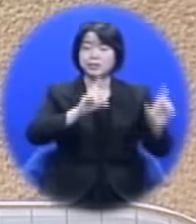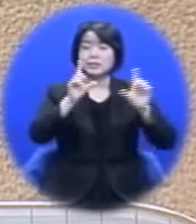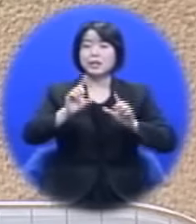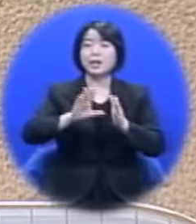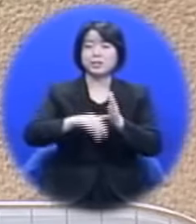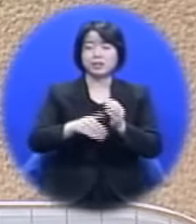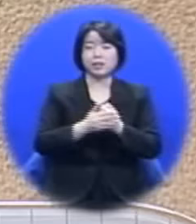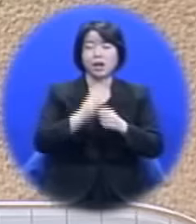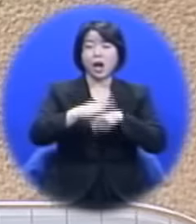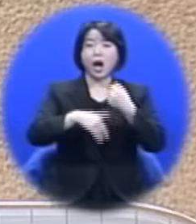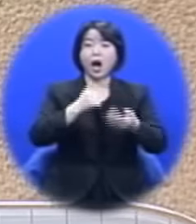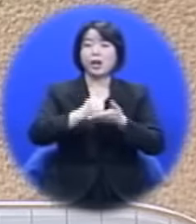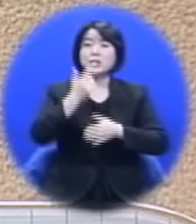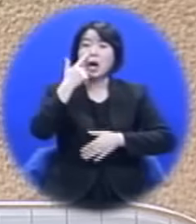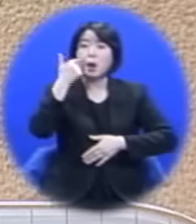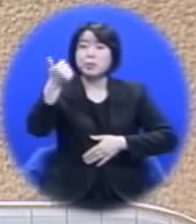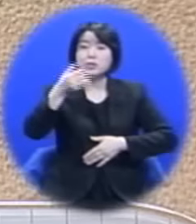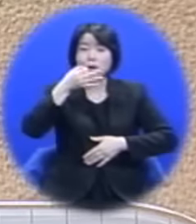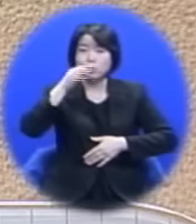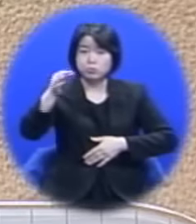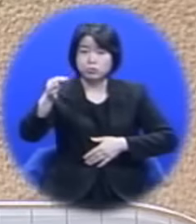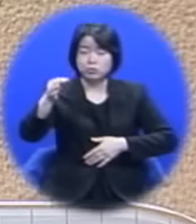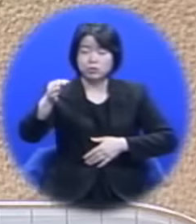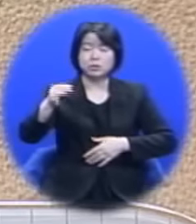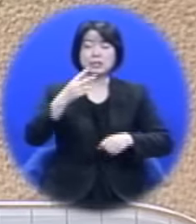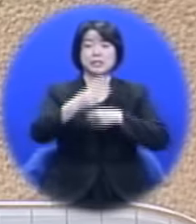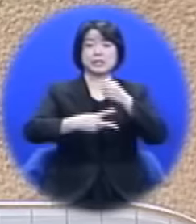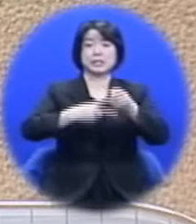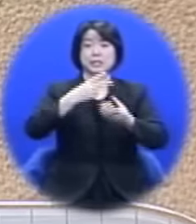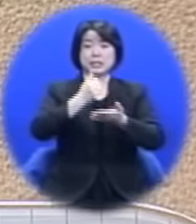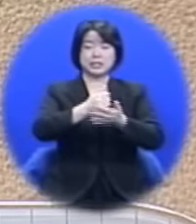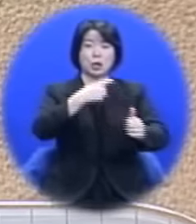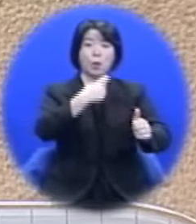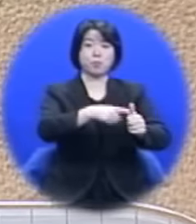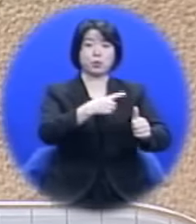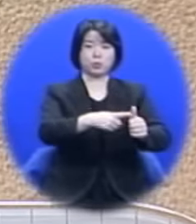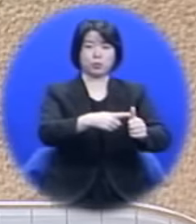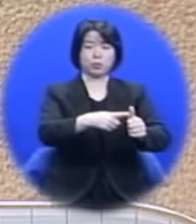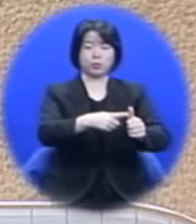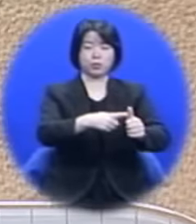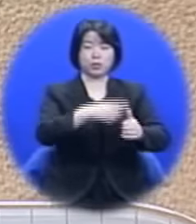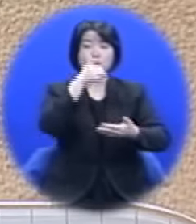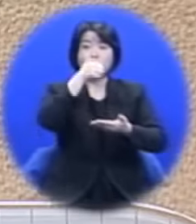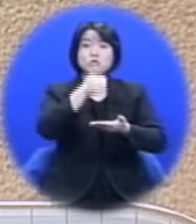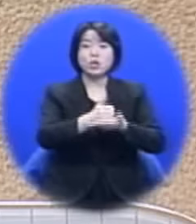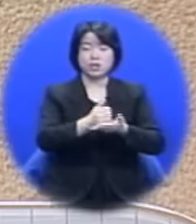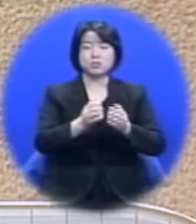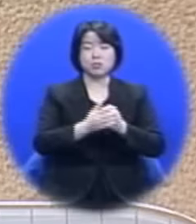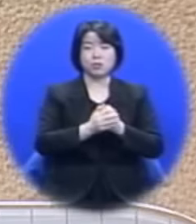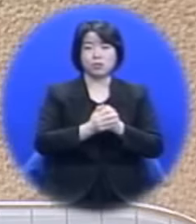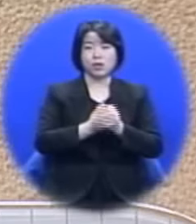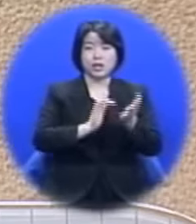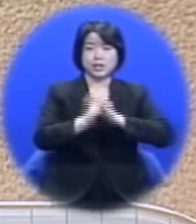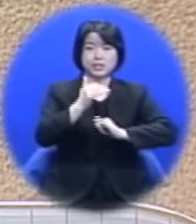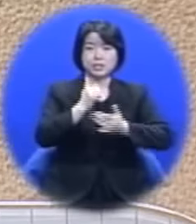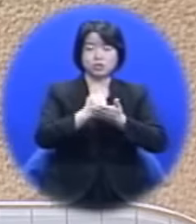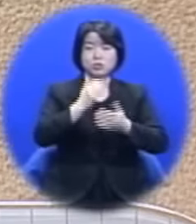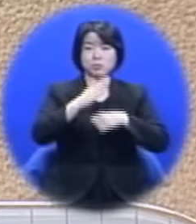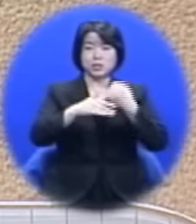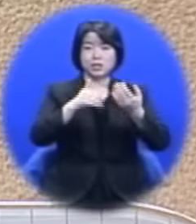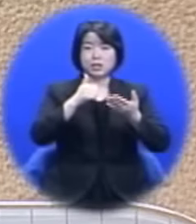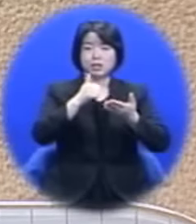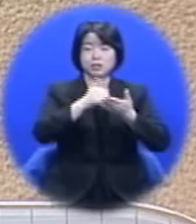하나님을 아버지라고 부르는 것은 신성 모독이고 요한복음 5장 18절에 보면 예수님이 십자가에 못